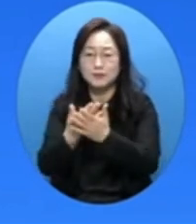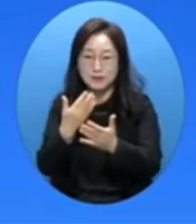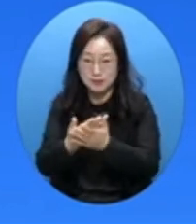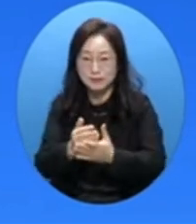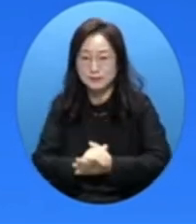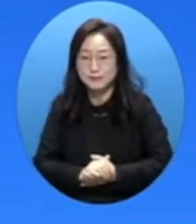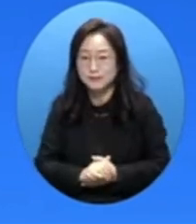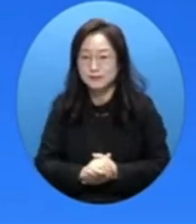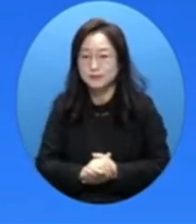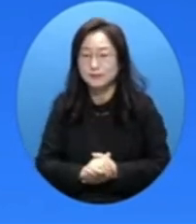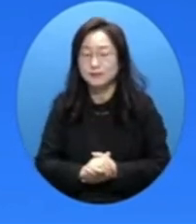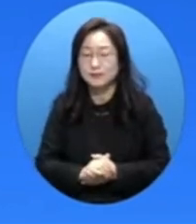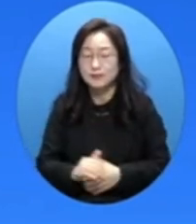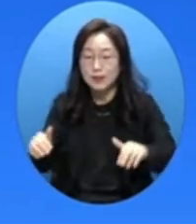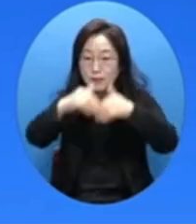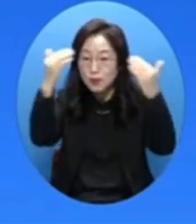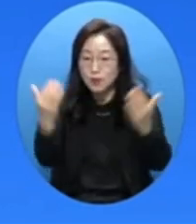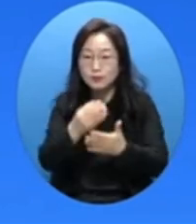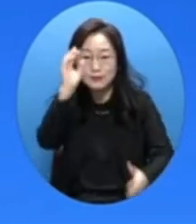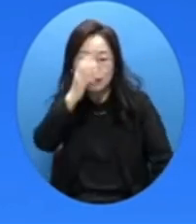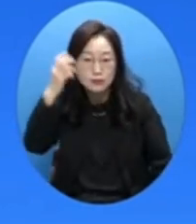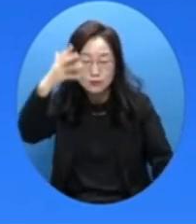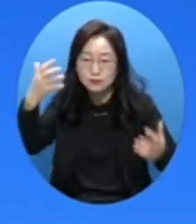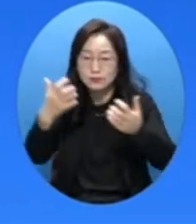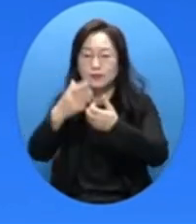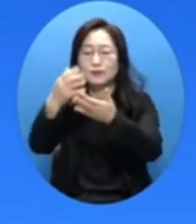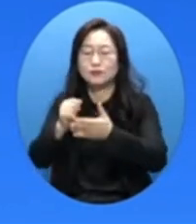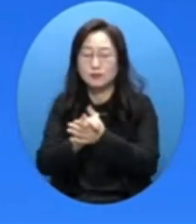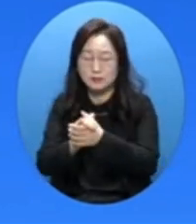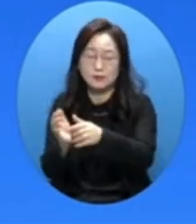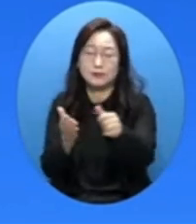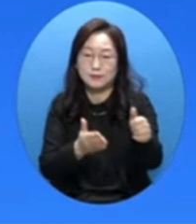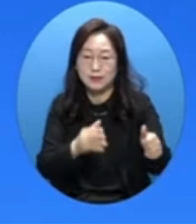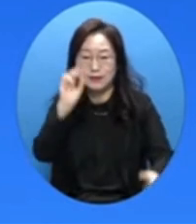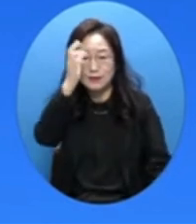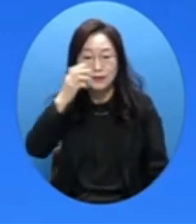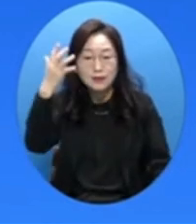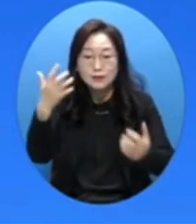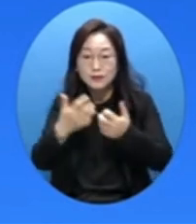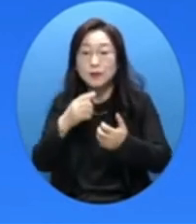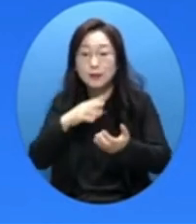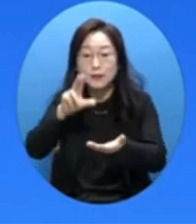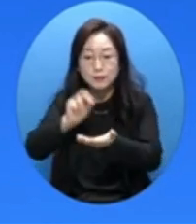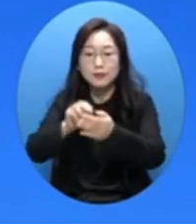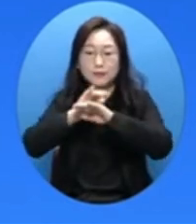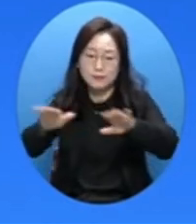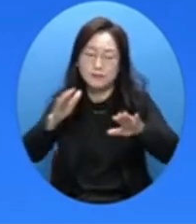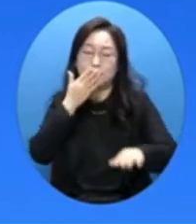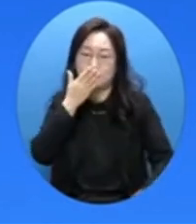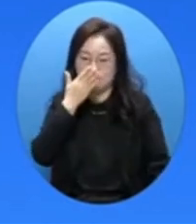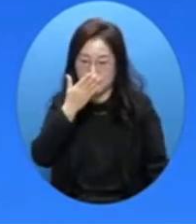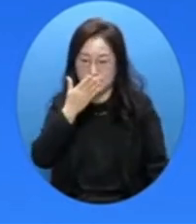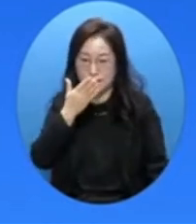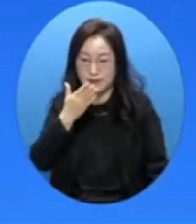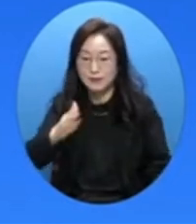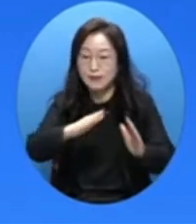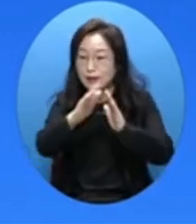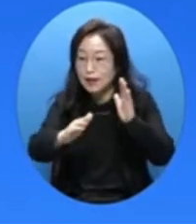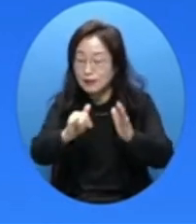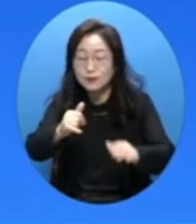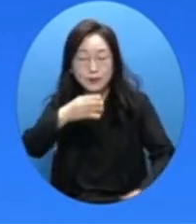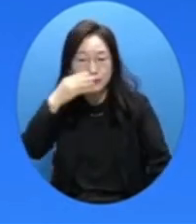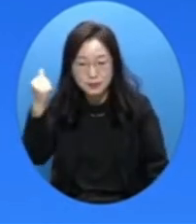주시옵소서. 우리 모두가 성령 충만해서 기도해야 되는 것입니다. 성령 충만만이 문제 해결의 길인 것입니다. 가정이 잘